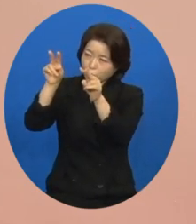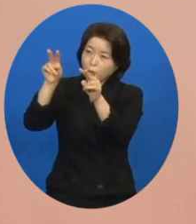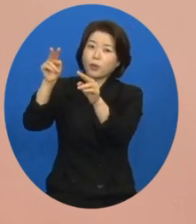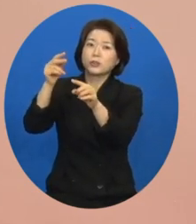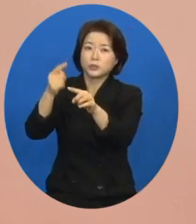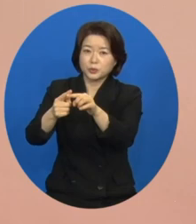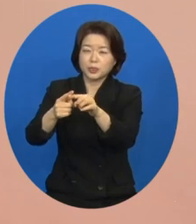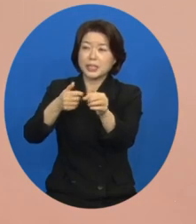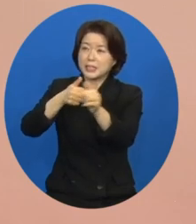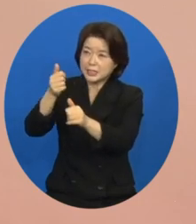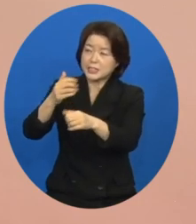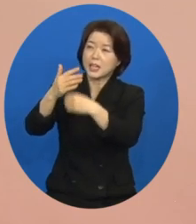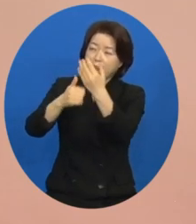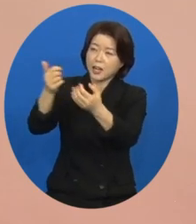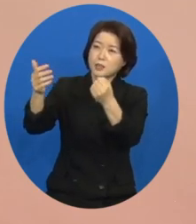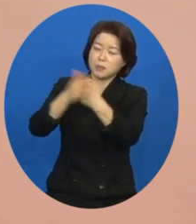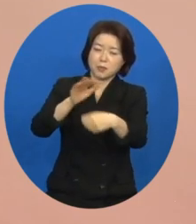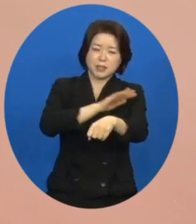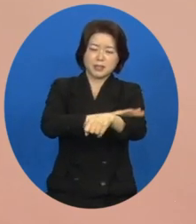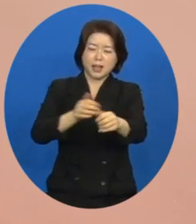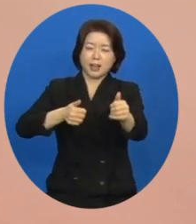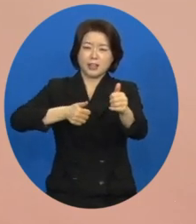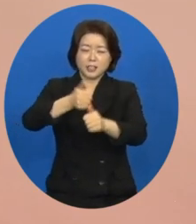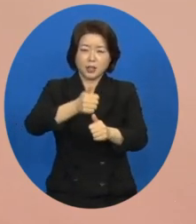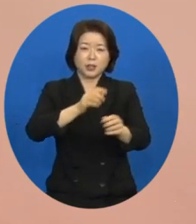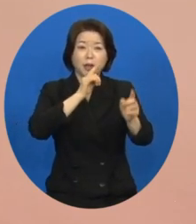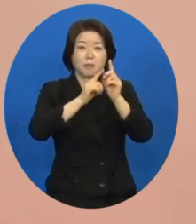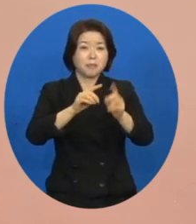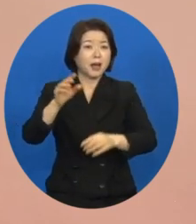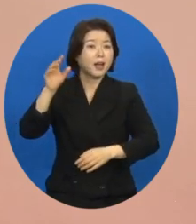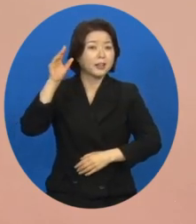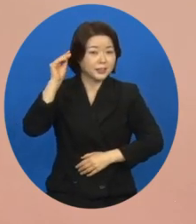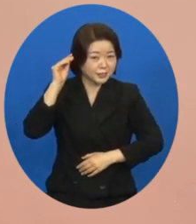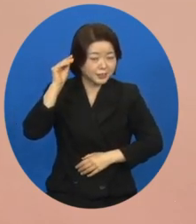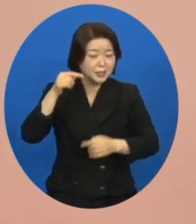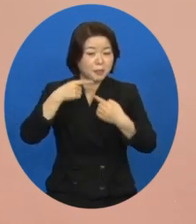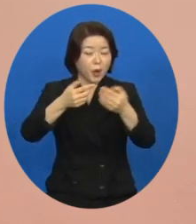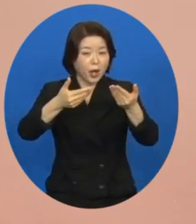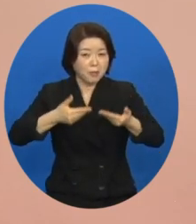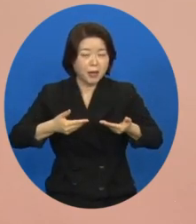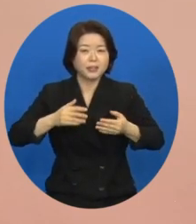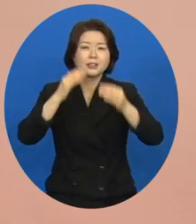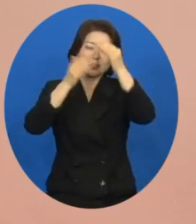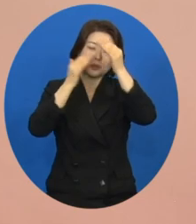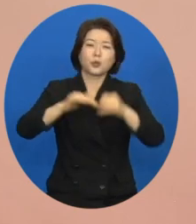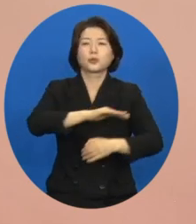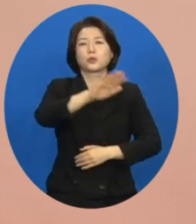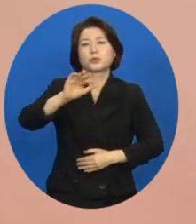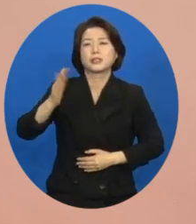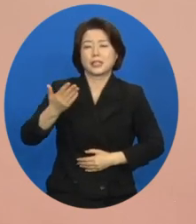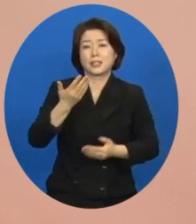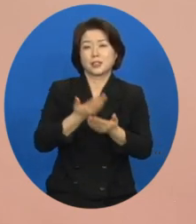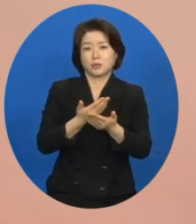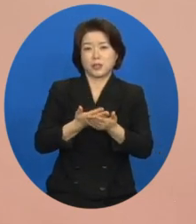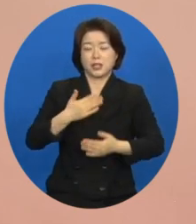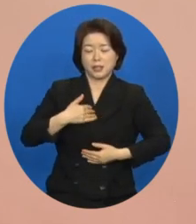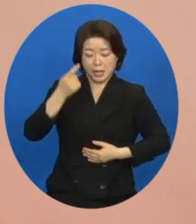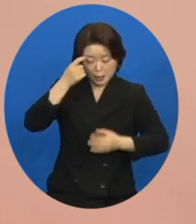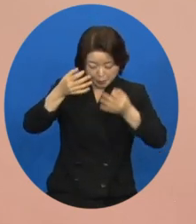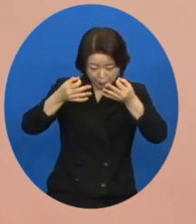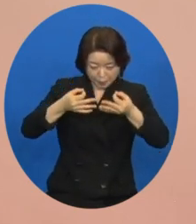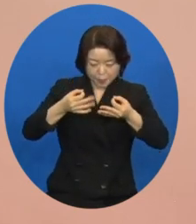이기신 하나님 때문에 잘 이겼다는 말을 듣는 성도가 되게 해달라. 제 스스로를 위해서 그렇게